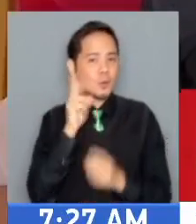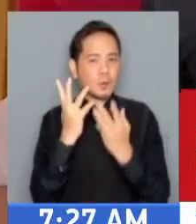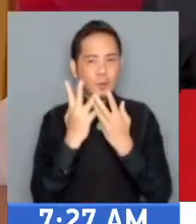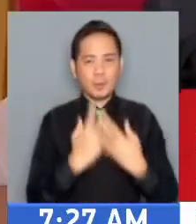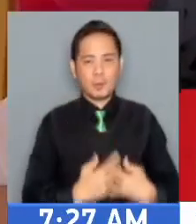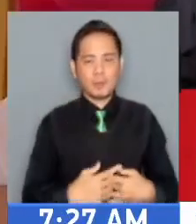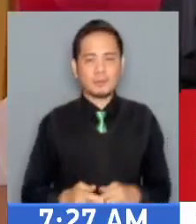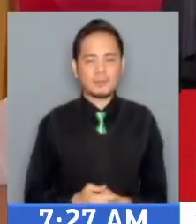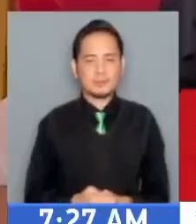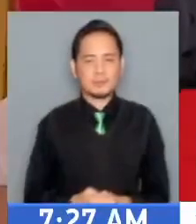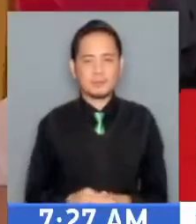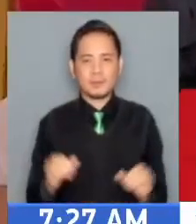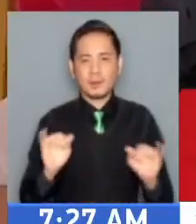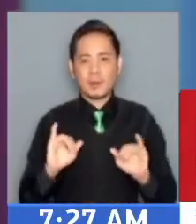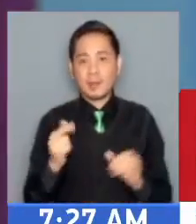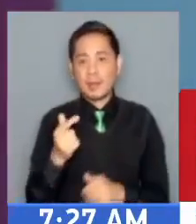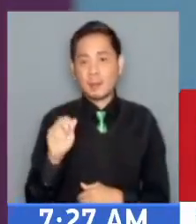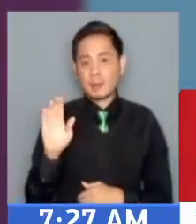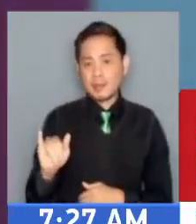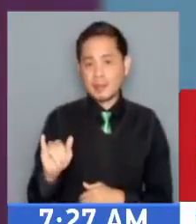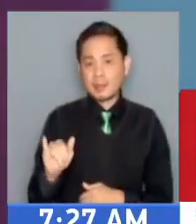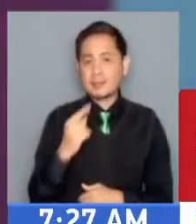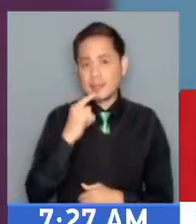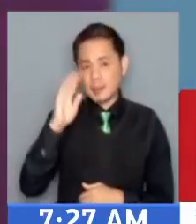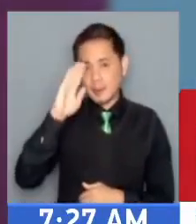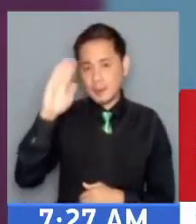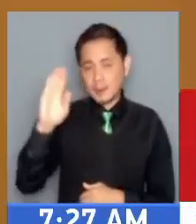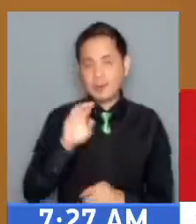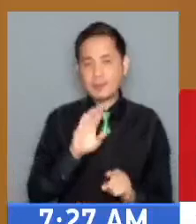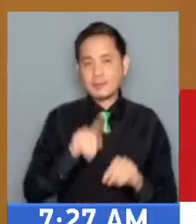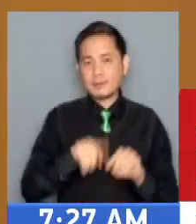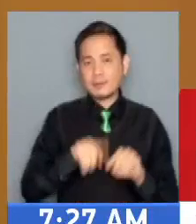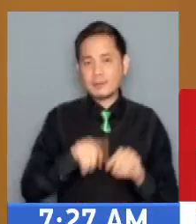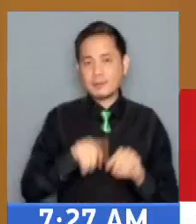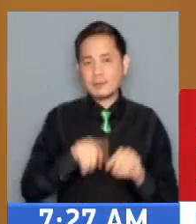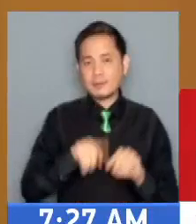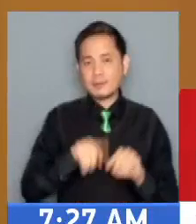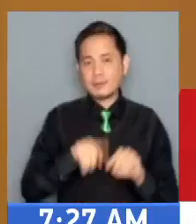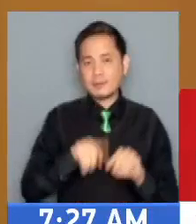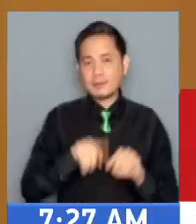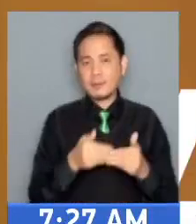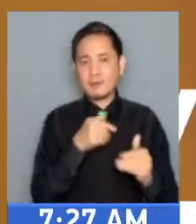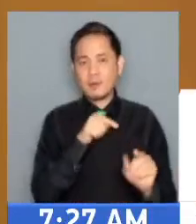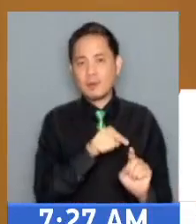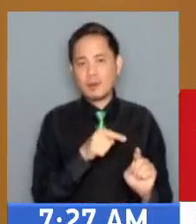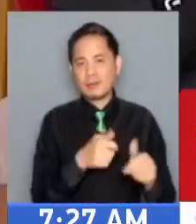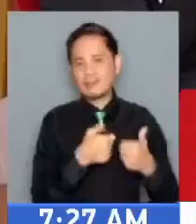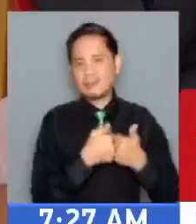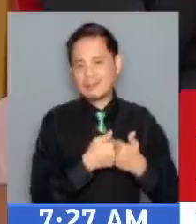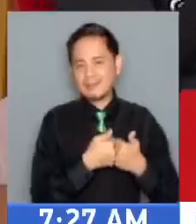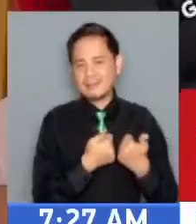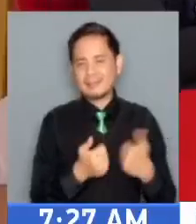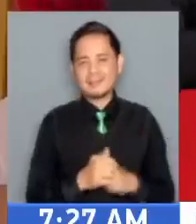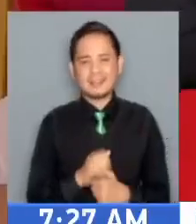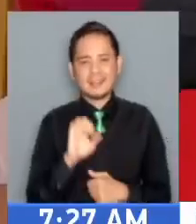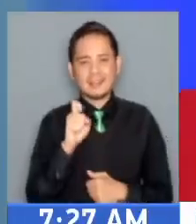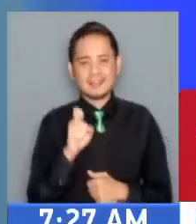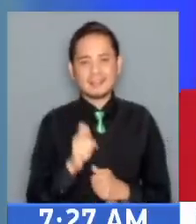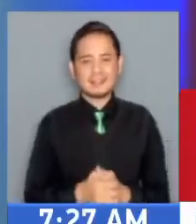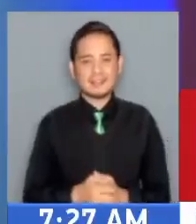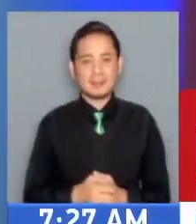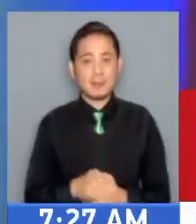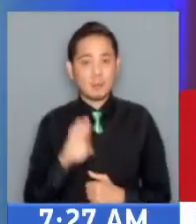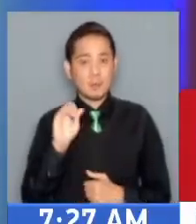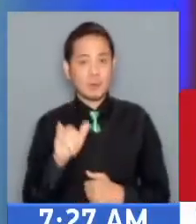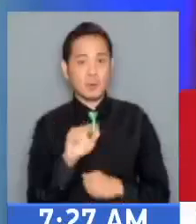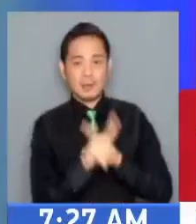pagpapaalam ni Gabby sa kaibigan niyang si Julia Barreto na dating ka-love team at ex-girlfriend ni Joshua. Kaya si Tito Boy tinanong si Joshua kung kumusta